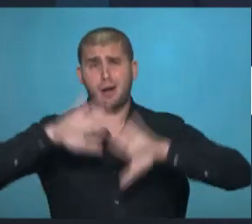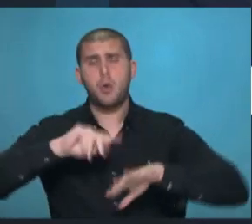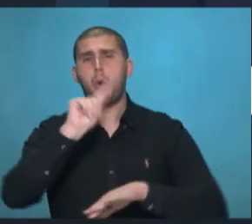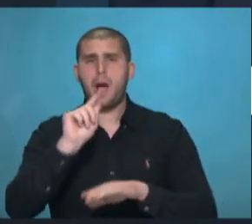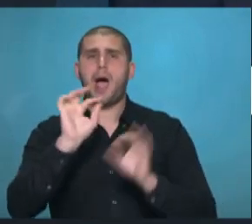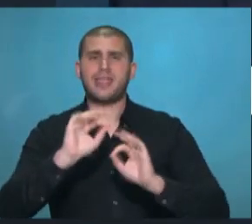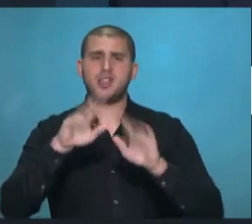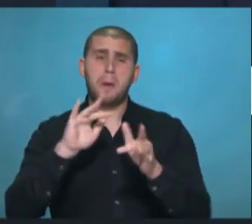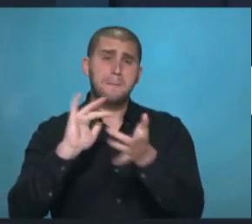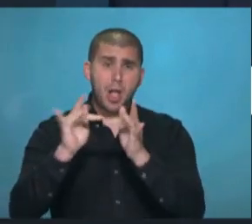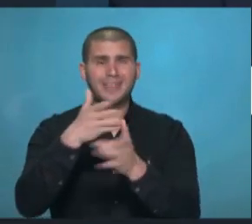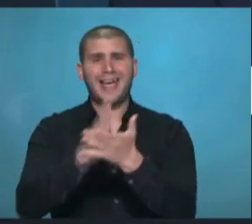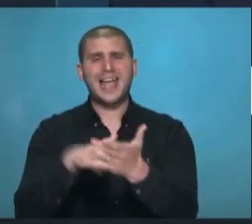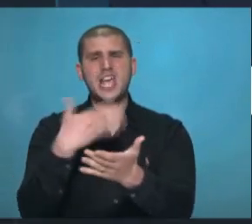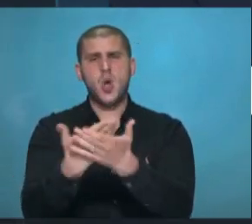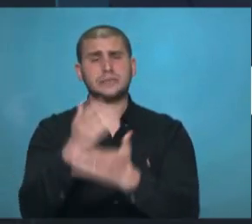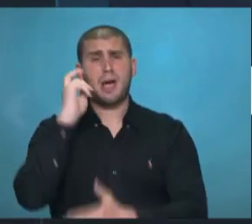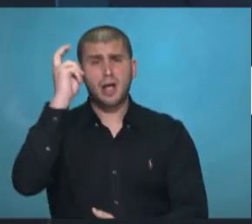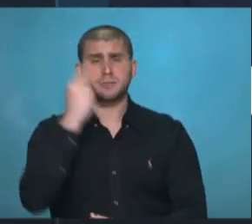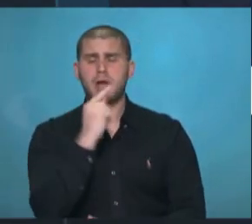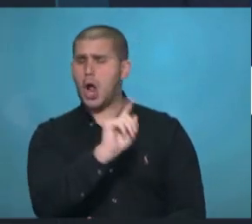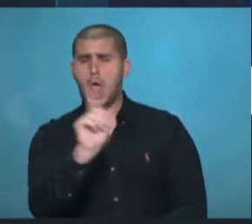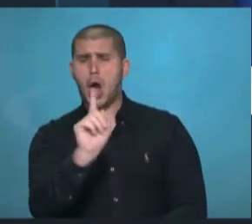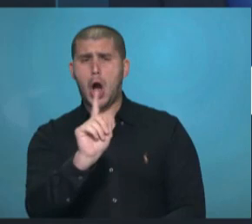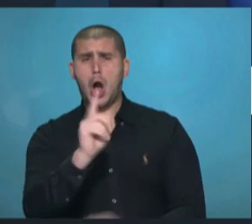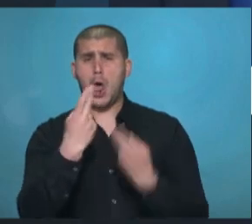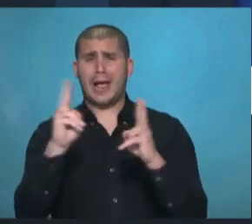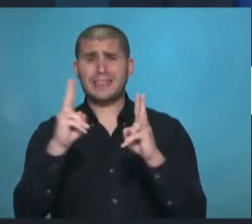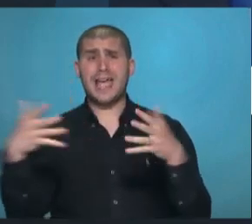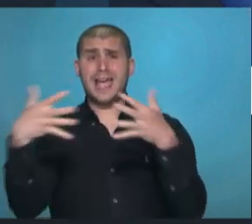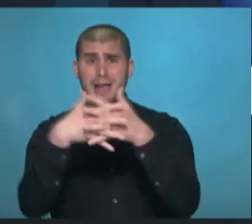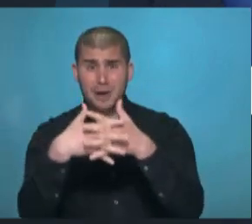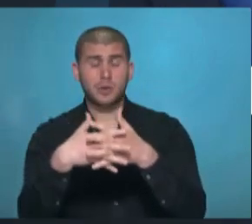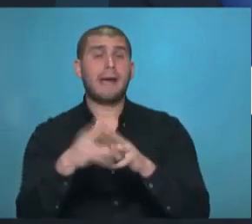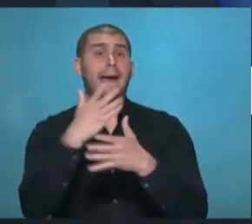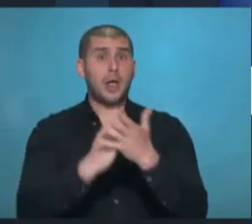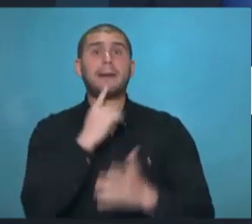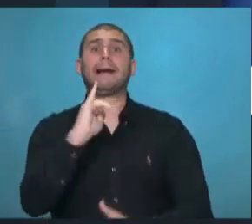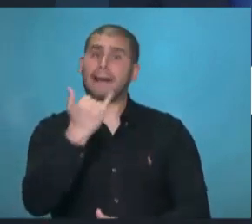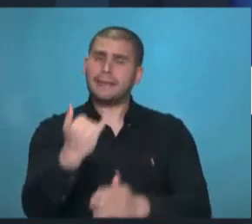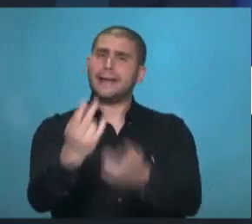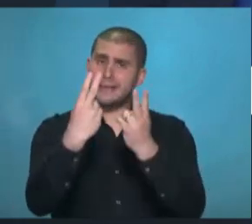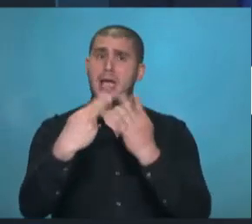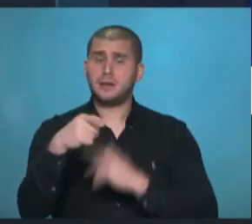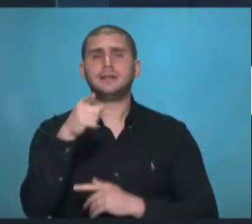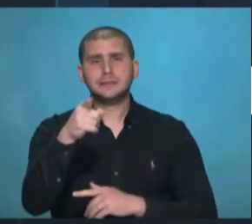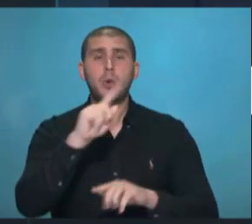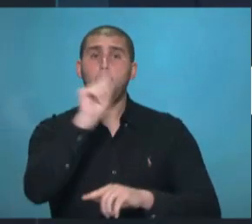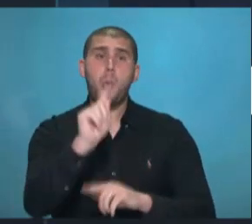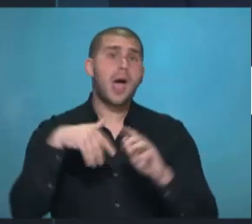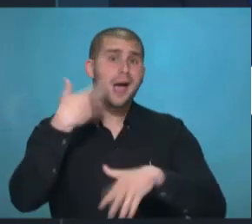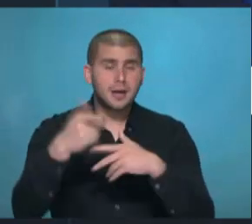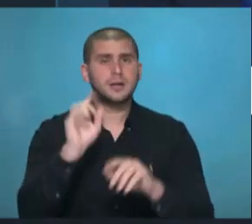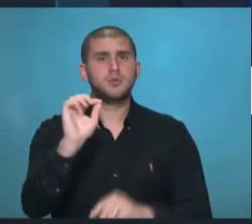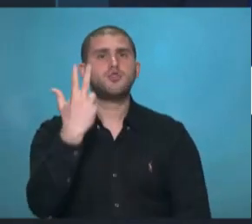חלק מהיועצים של בני גנץ אומרים לו, אל תלך על האיחוד הזה, חלקם אומרים לו, לך, והדבר הזה יביא אולי לכדי